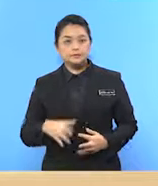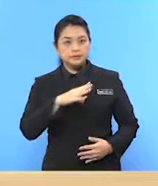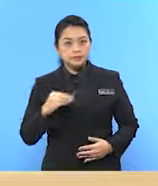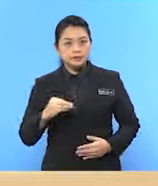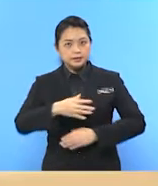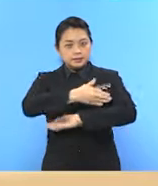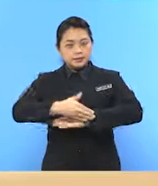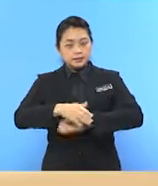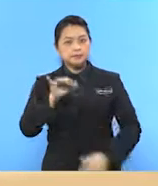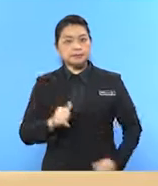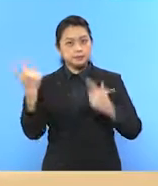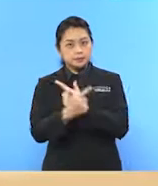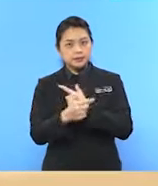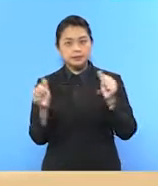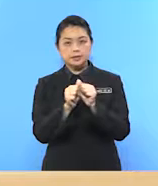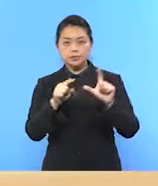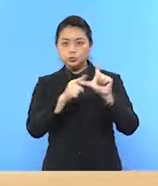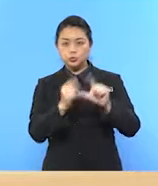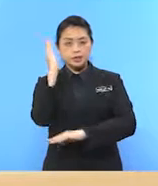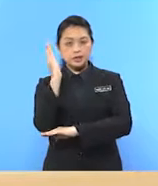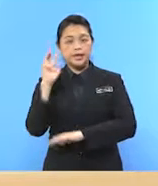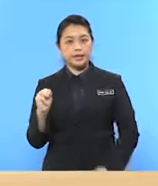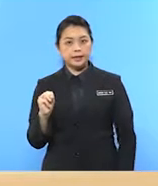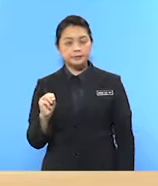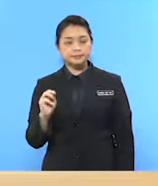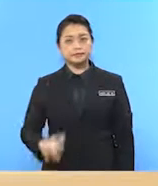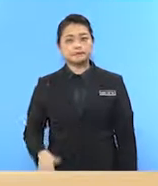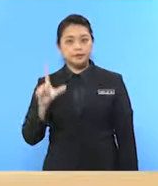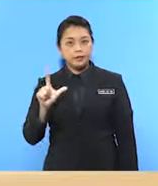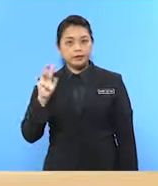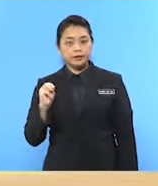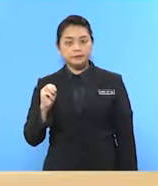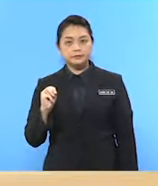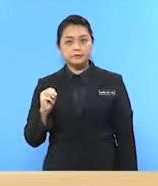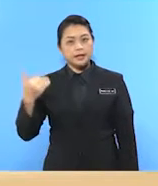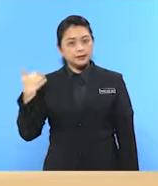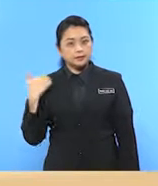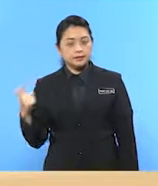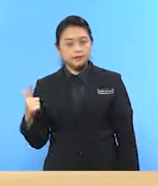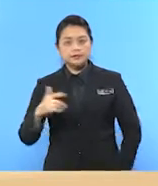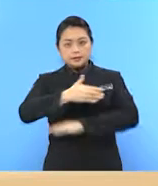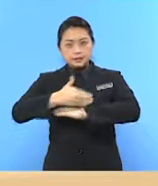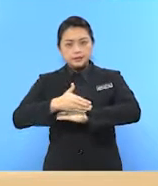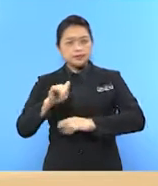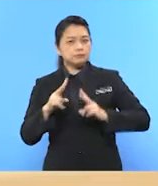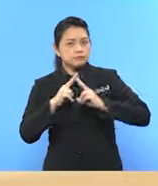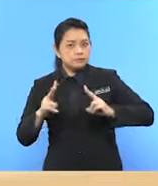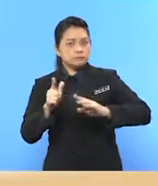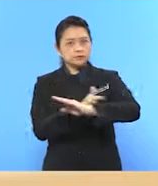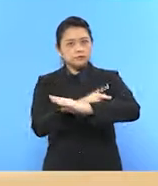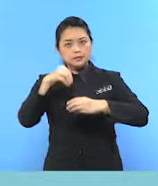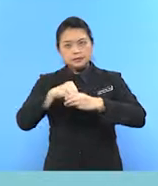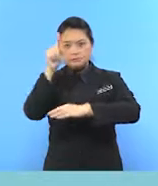Dan sisi yang bertentangan dengan sudut tegak M iaitu LN merupakan sisi yang terpanjang bagi